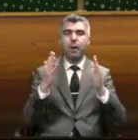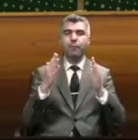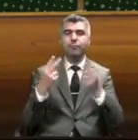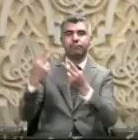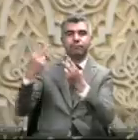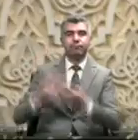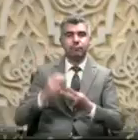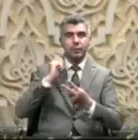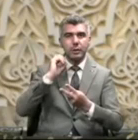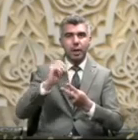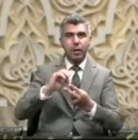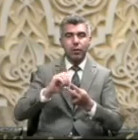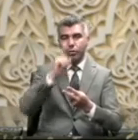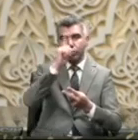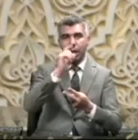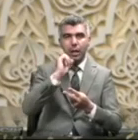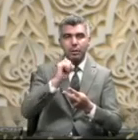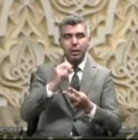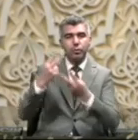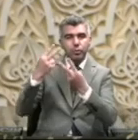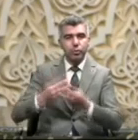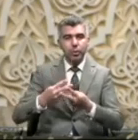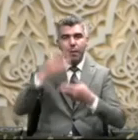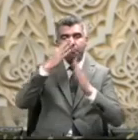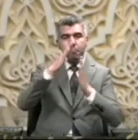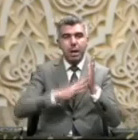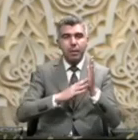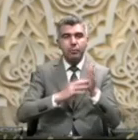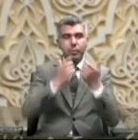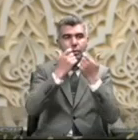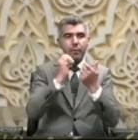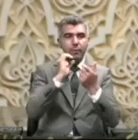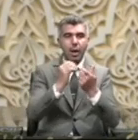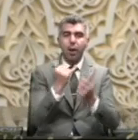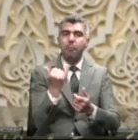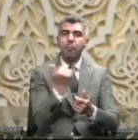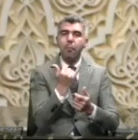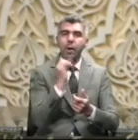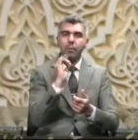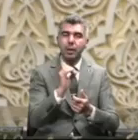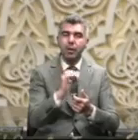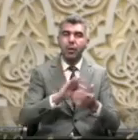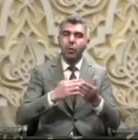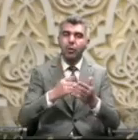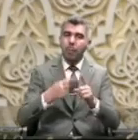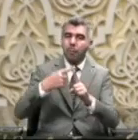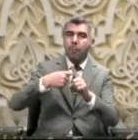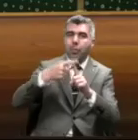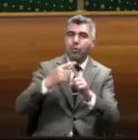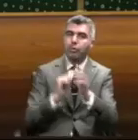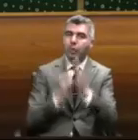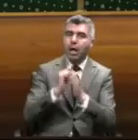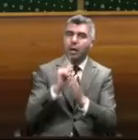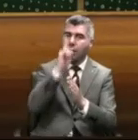متمنيا لكم مقاما طيبا وزياره هامه للمزيد من النجاح